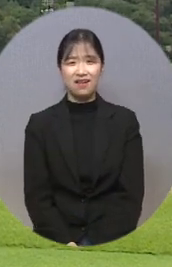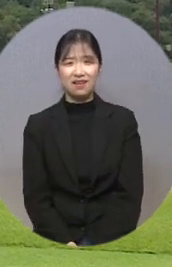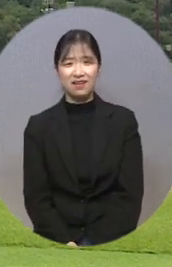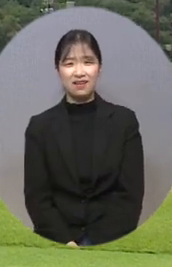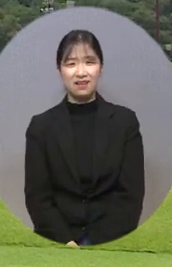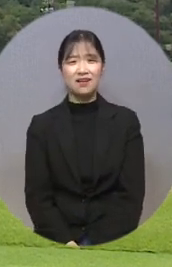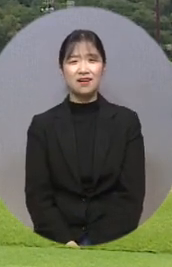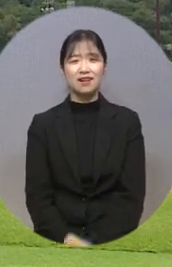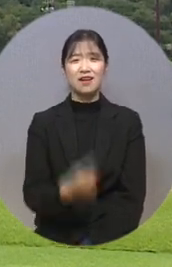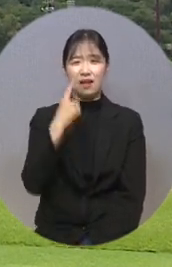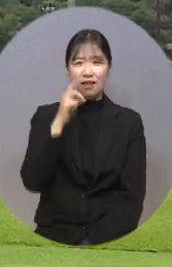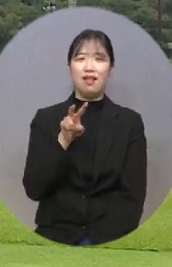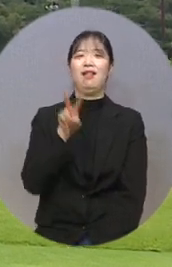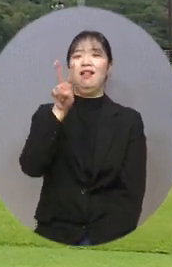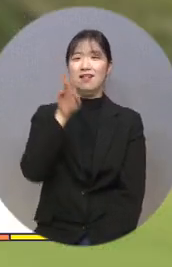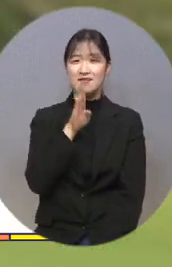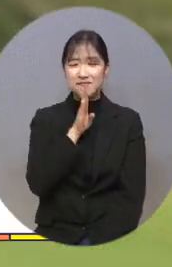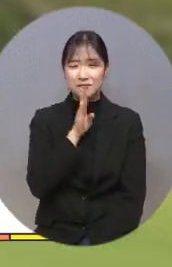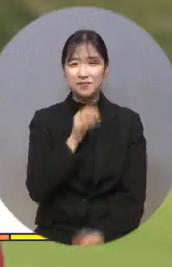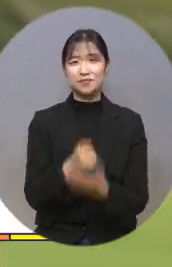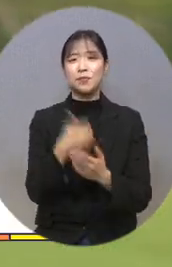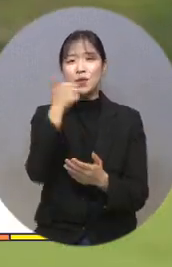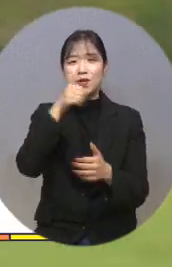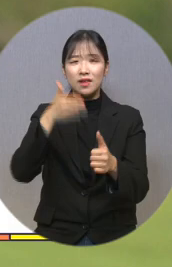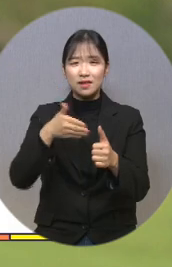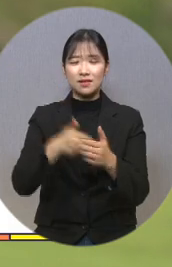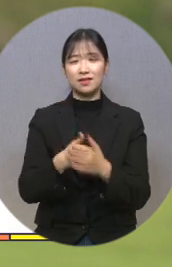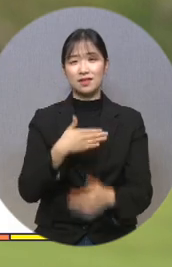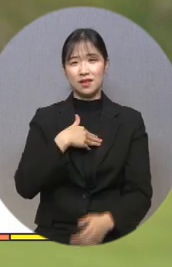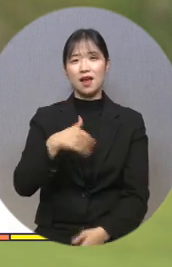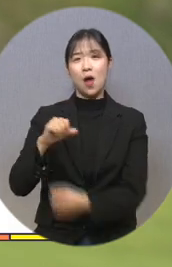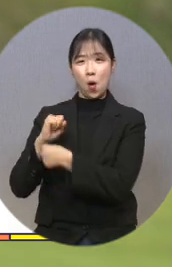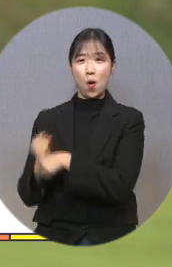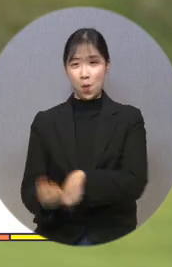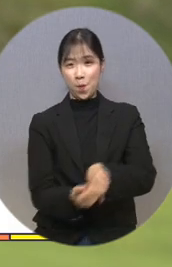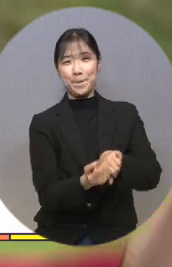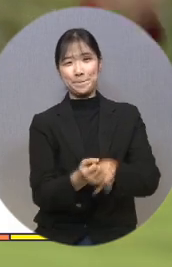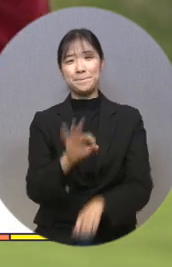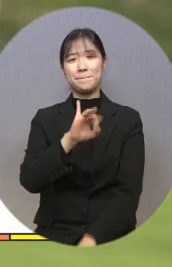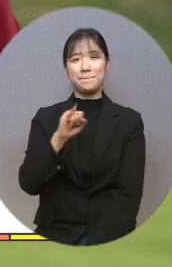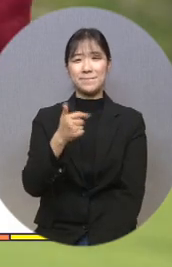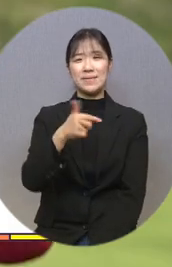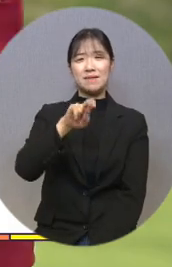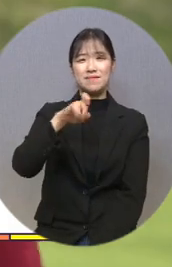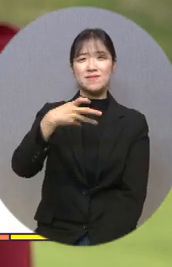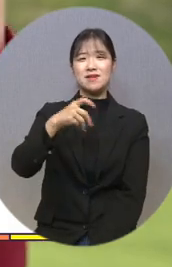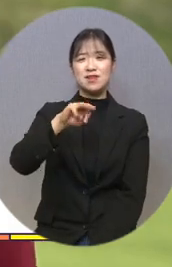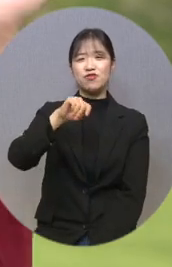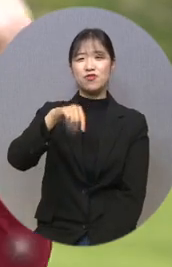공유진 인플루언서님 자기소개 네, 부탁합니다. 안녕하세요. 저는 골프 인플루언서로 활동하고 있는 유진공주입니다.